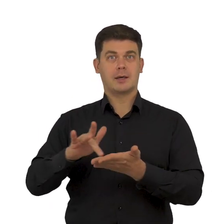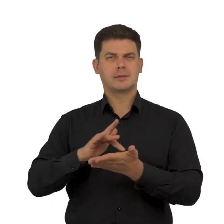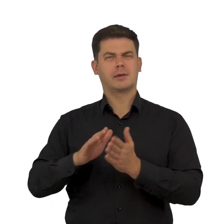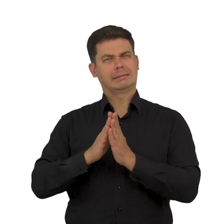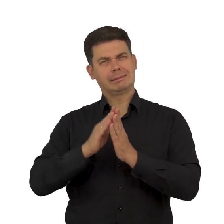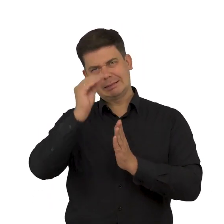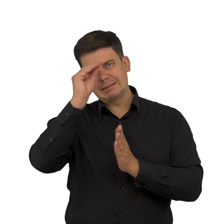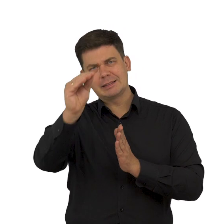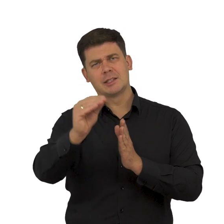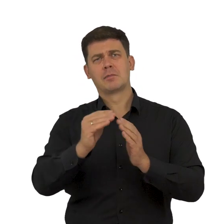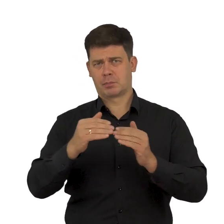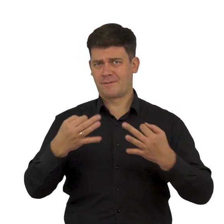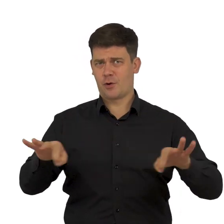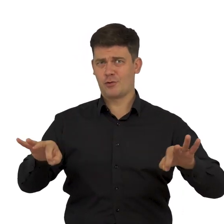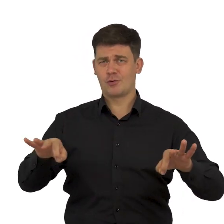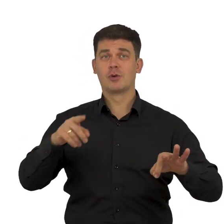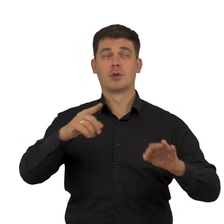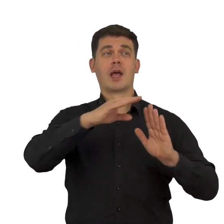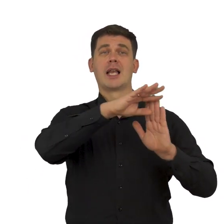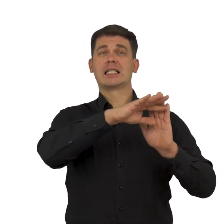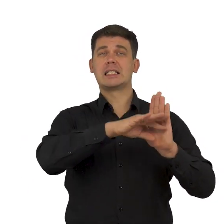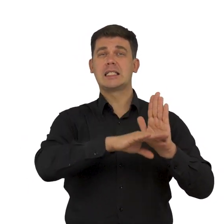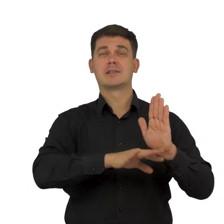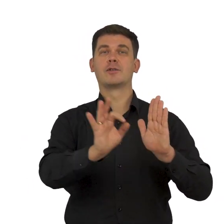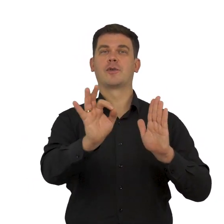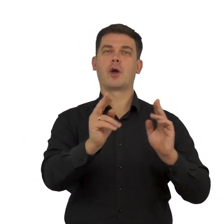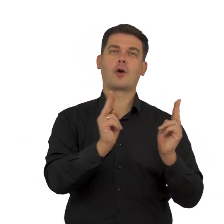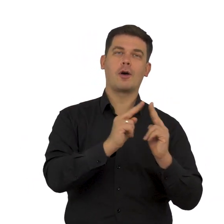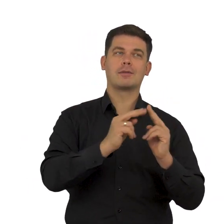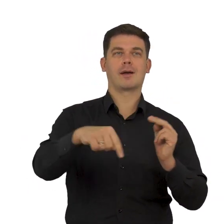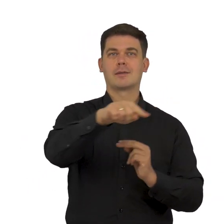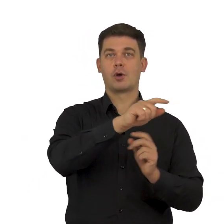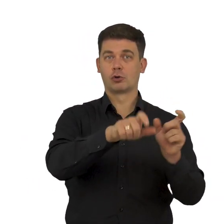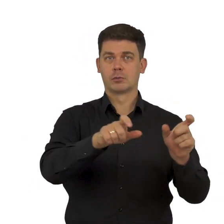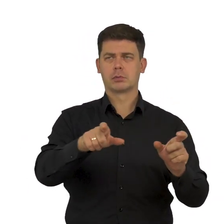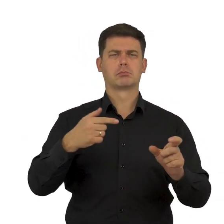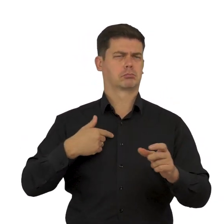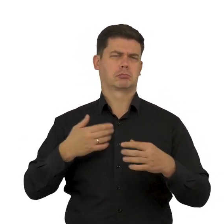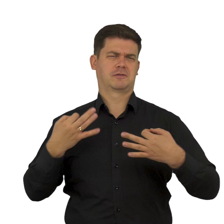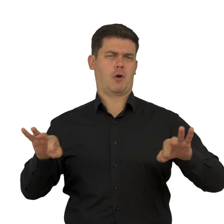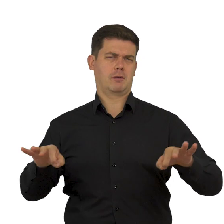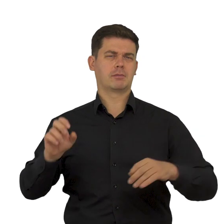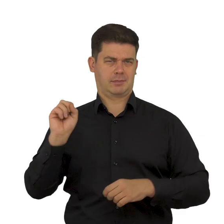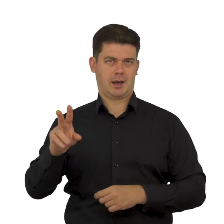Aplikacja poprosi nas jeszcze o zgodę na dostęp do listy kontaktów w telefonie. Wyrażamy ją.